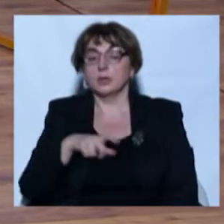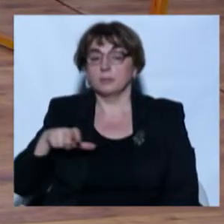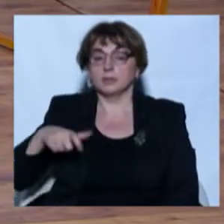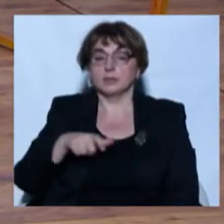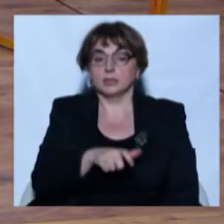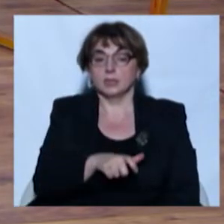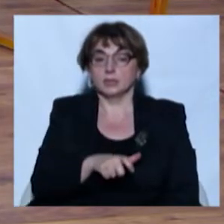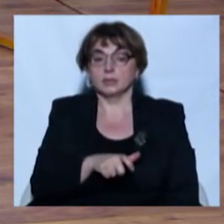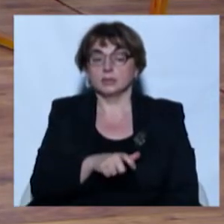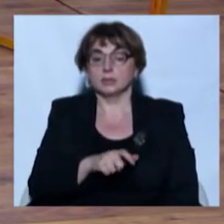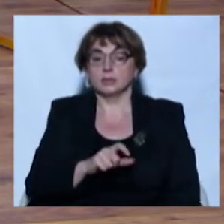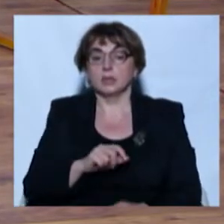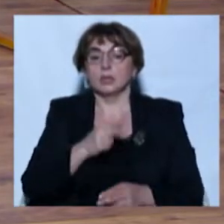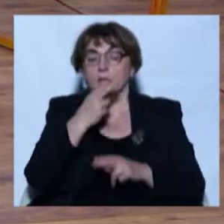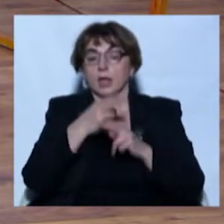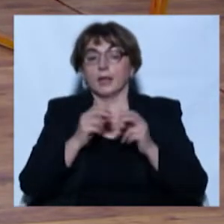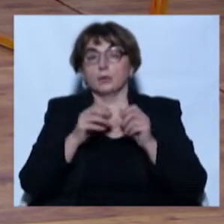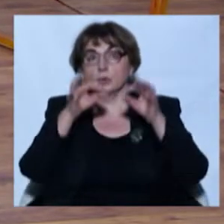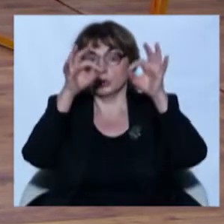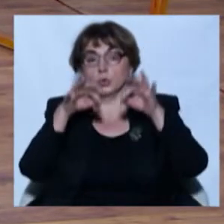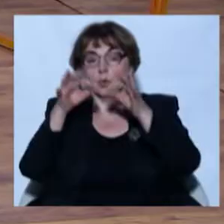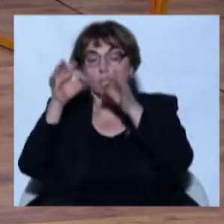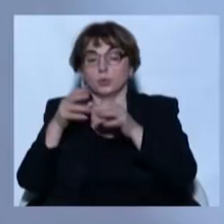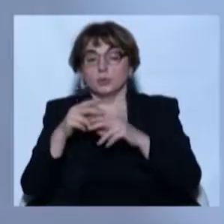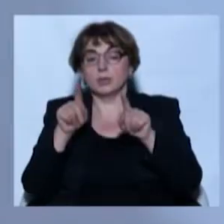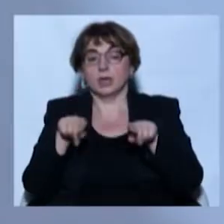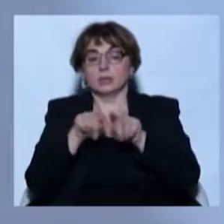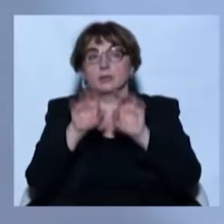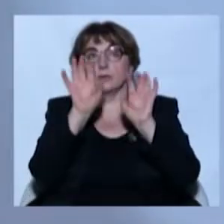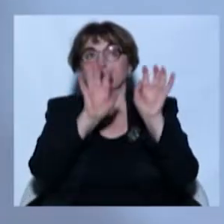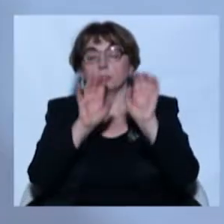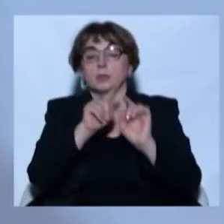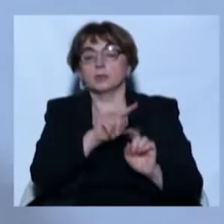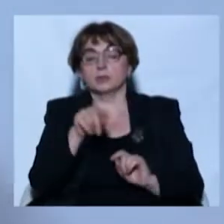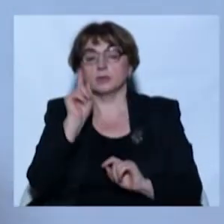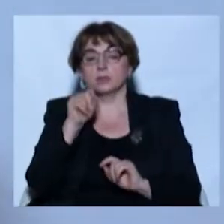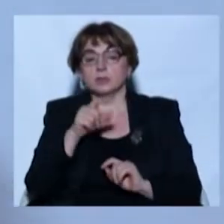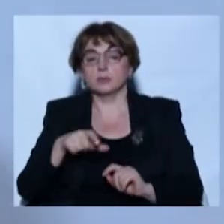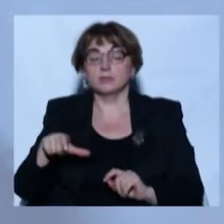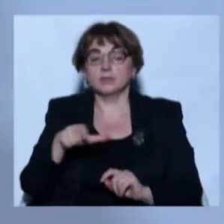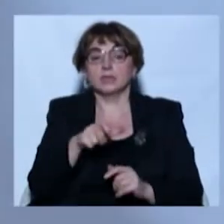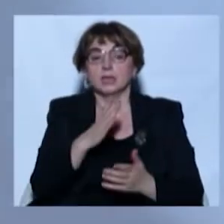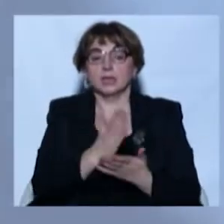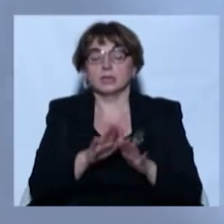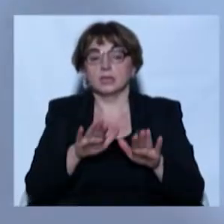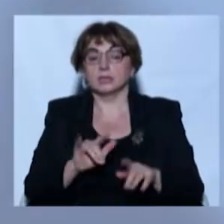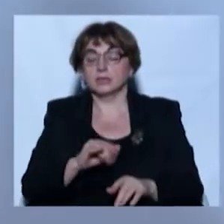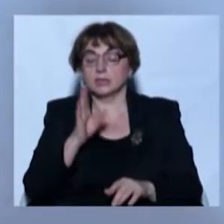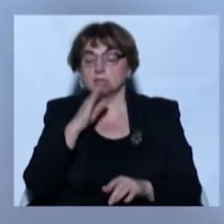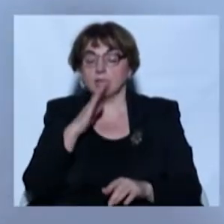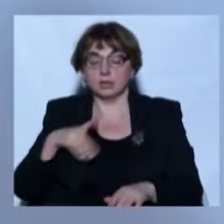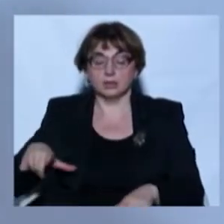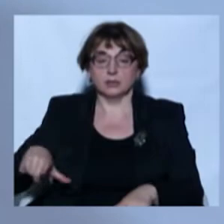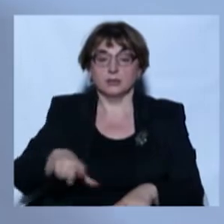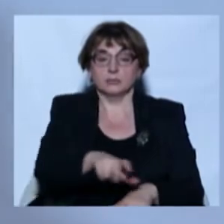მდინარეს, ყინულის ლოლოებს და ღრუბლებს. თქვენ იცით, რომ მდინარე არის ადგილი, სადაც წყალი